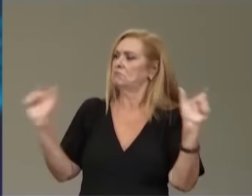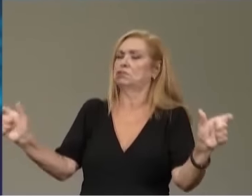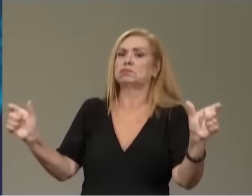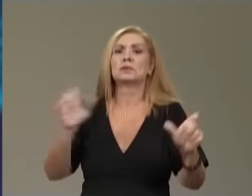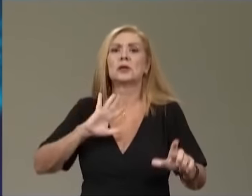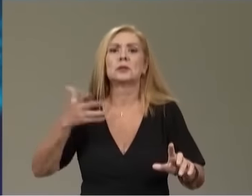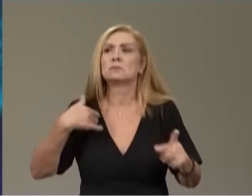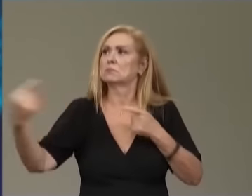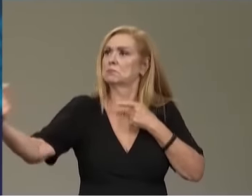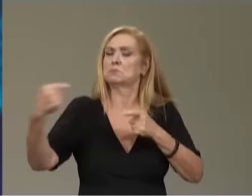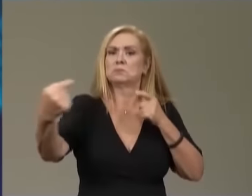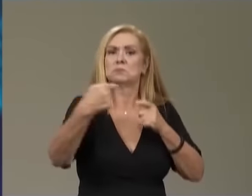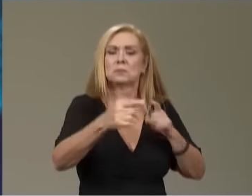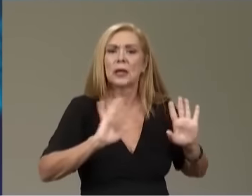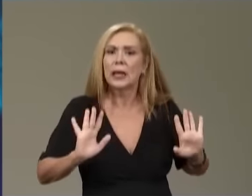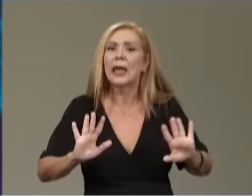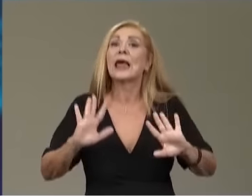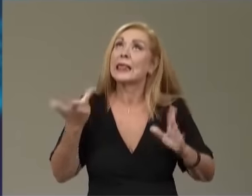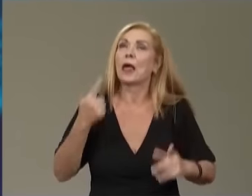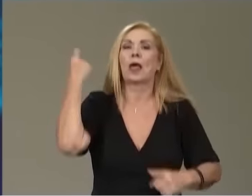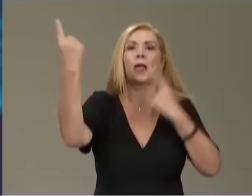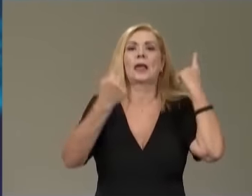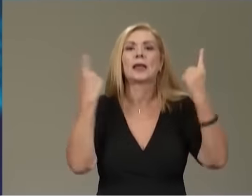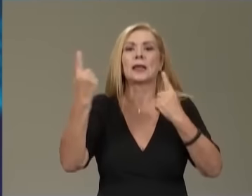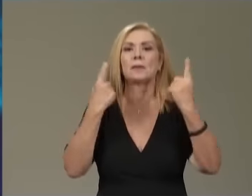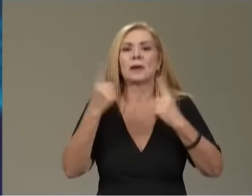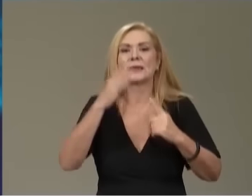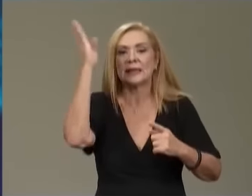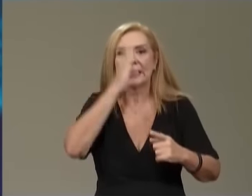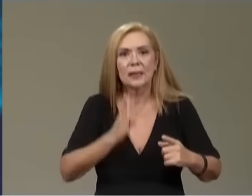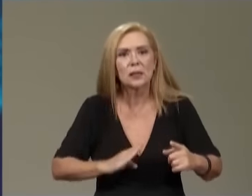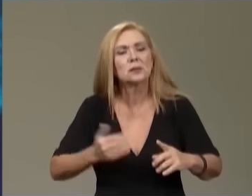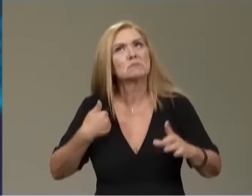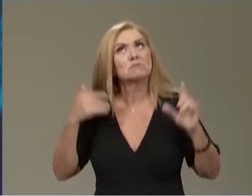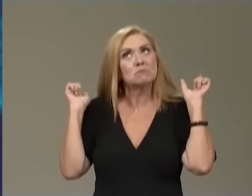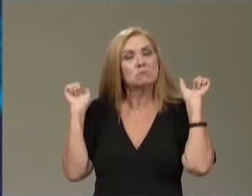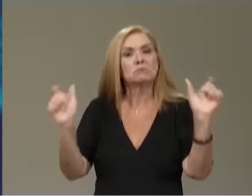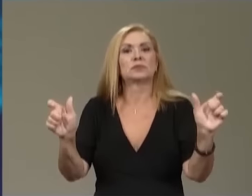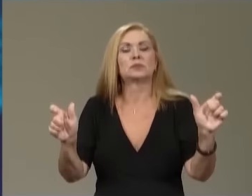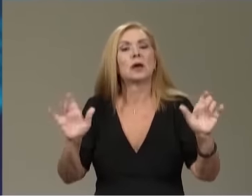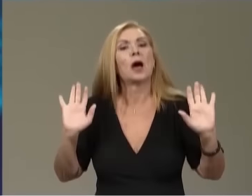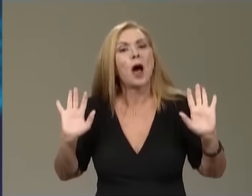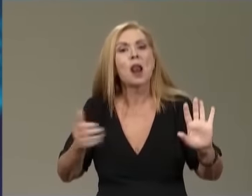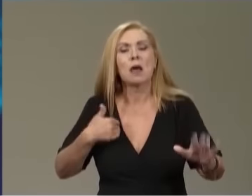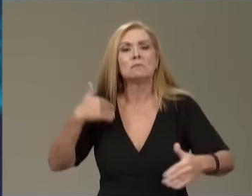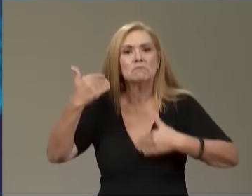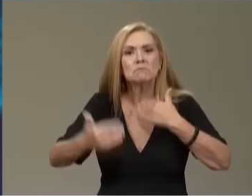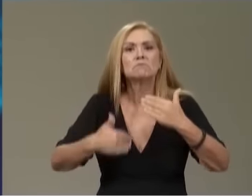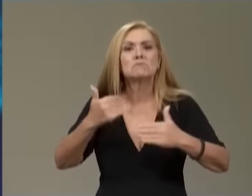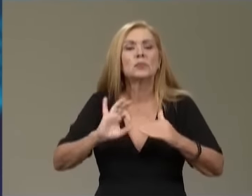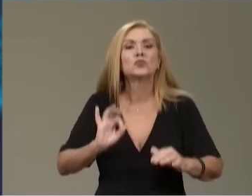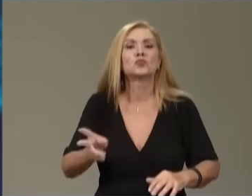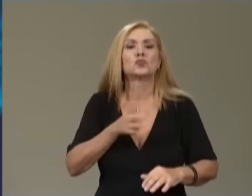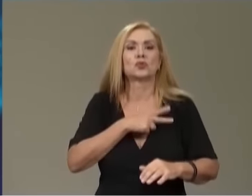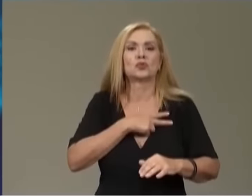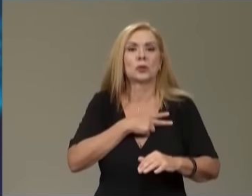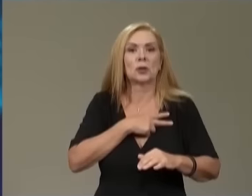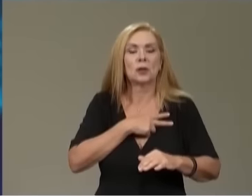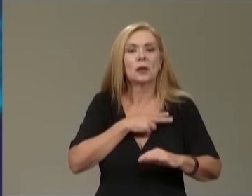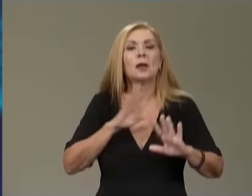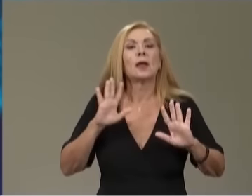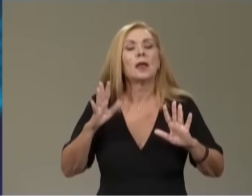της, αλλά και απέναντι στην κλιματική κρίση, που θα βηματίζει όμως θαρετά και στο αύριο, κάνοντας τη